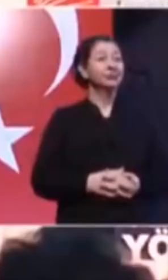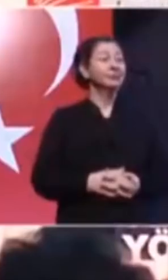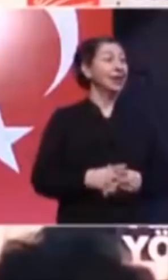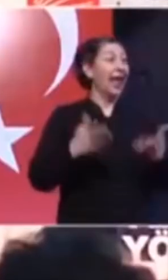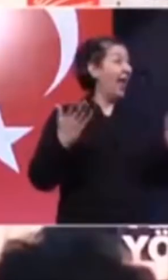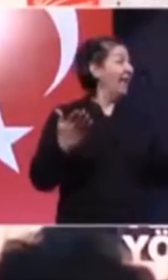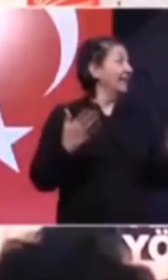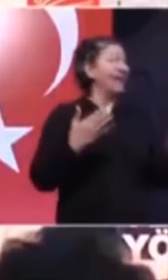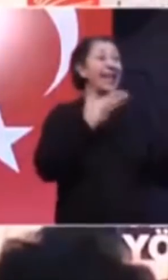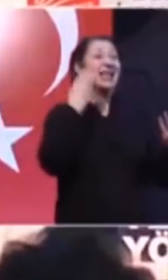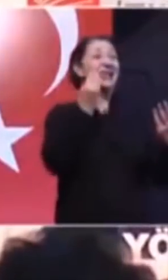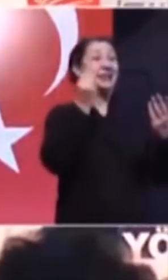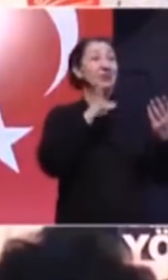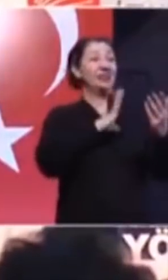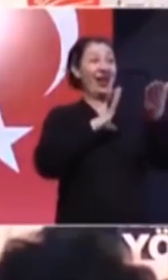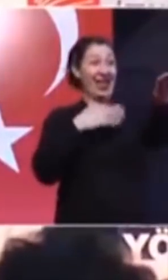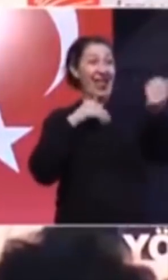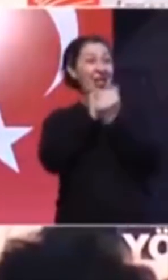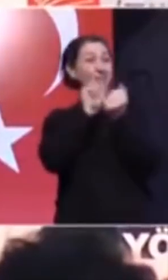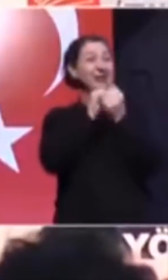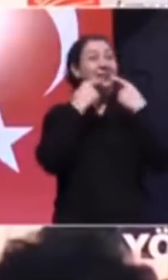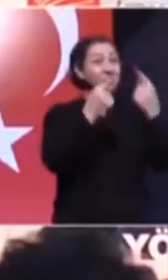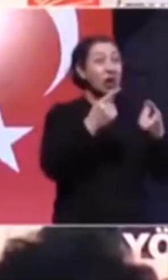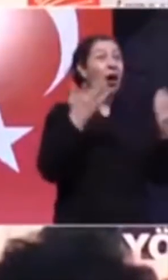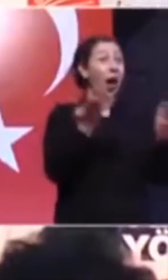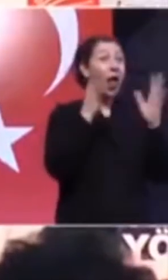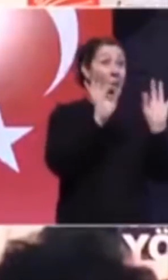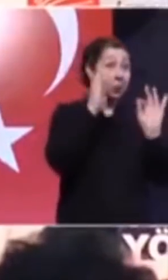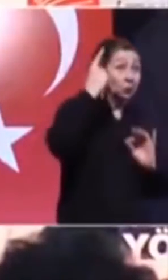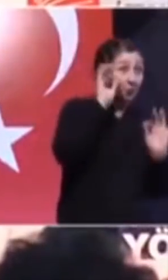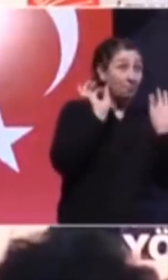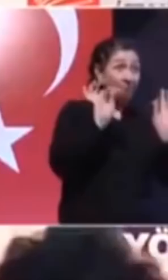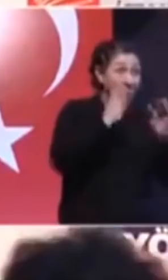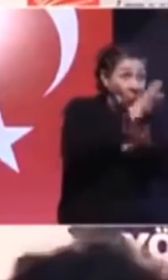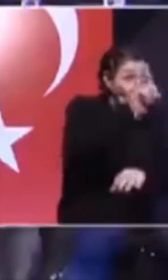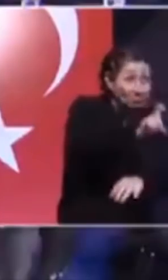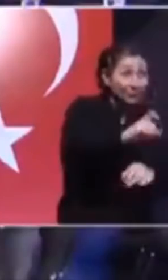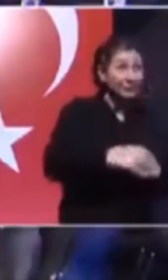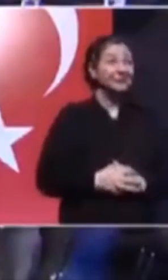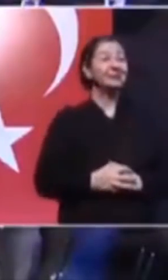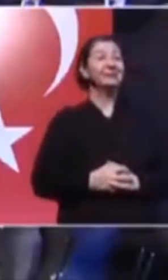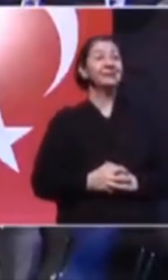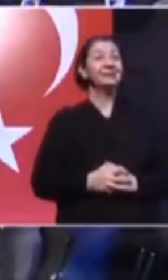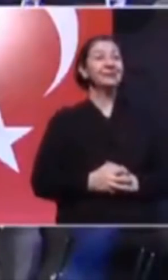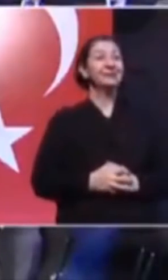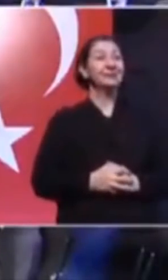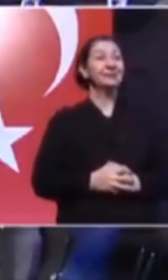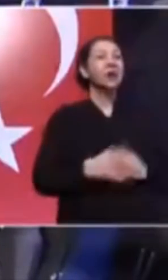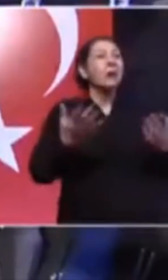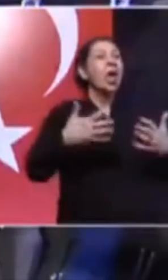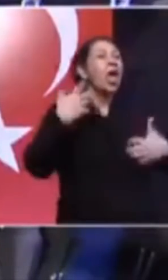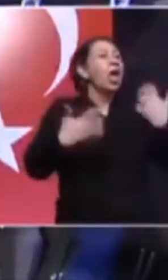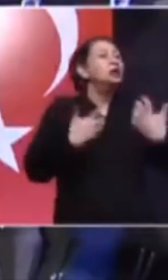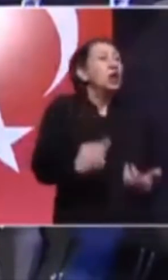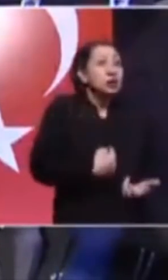Evet, yanına gençliğimiz var da demiştik. Hala öyle diye düşünüyorum. Öyle değil mi? Ama